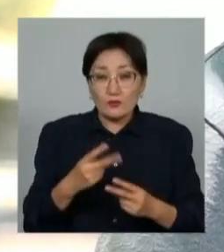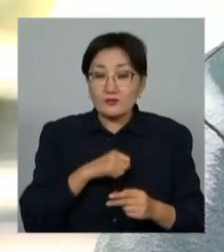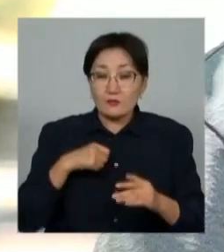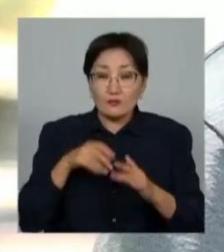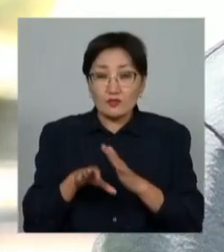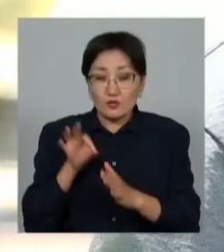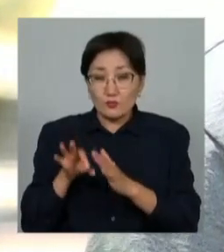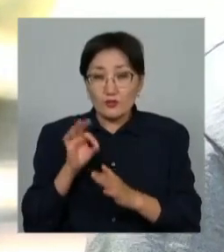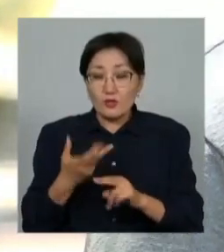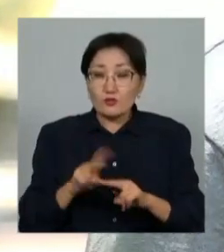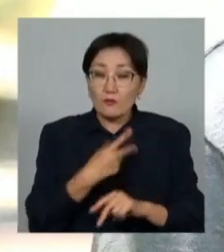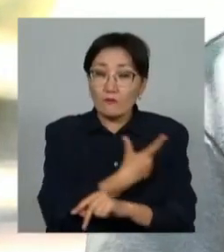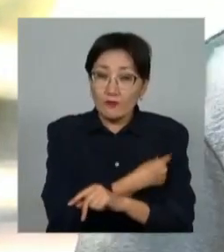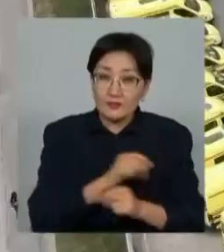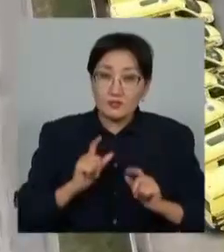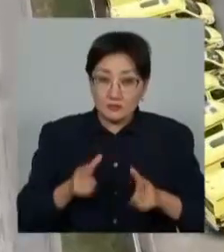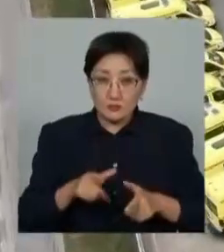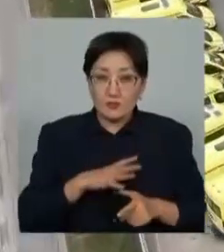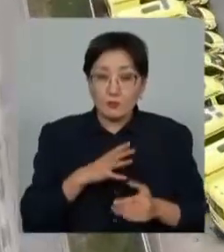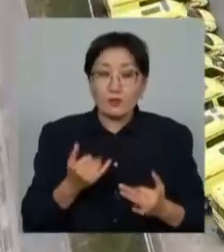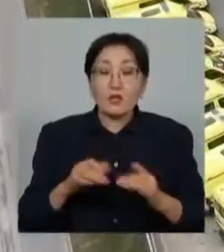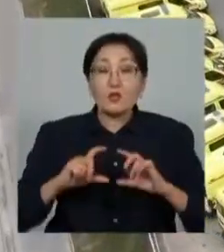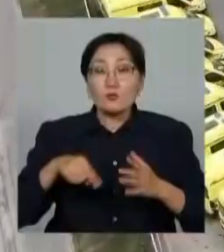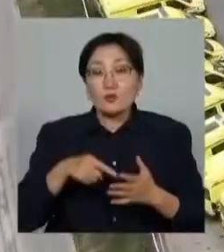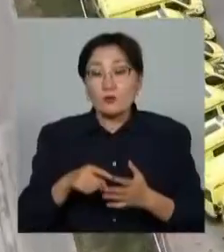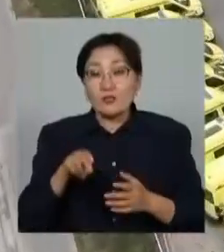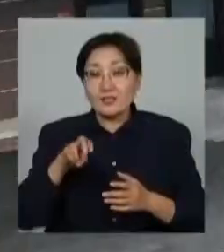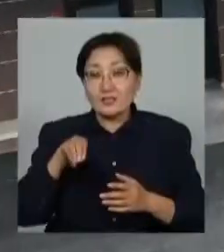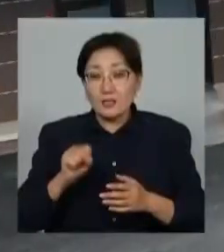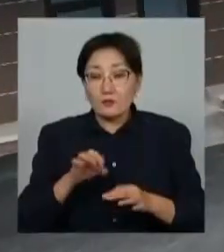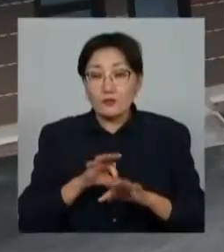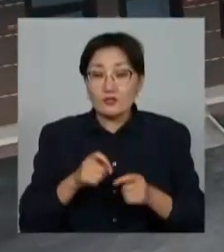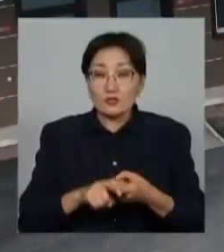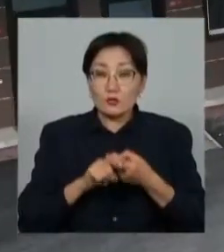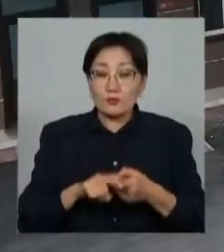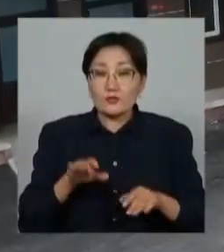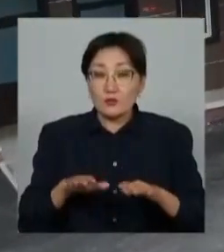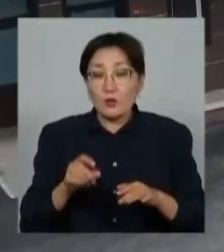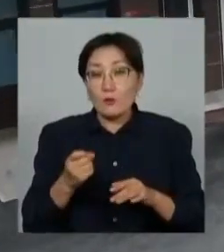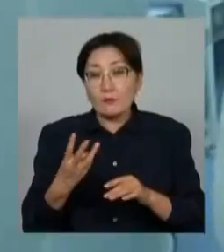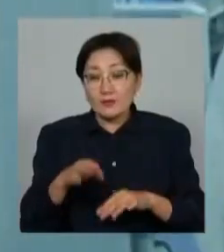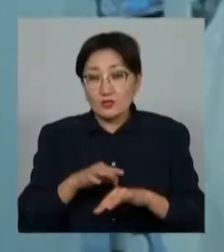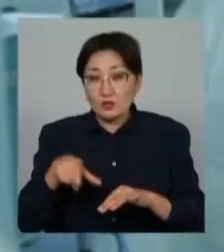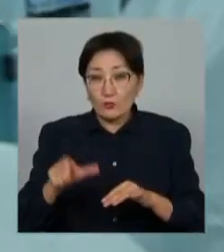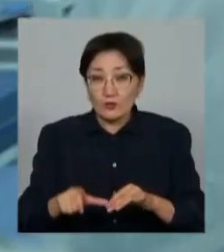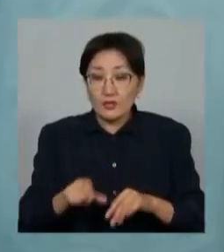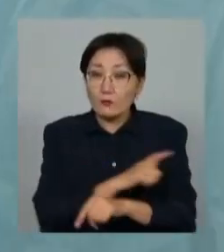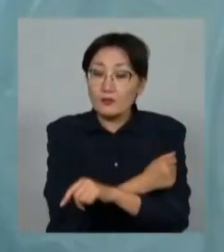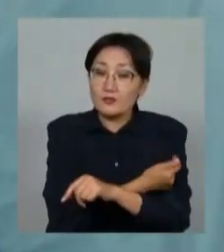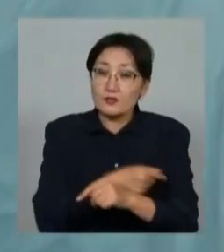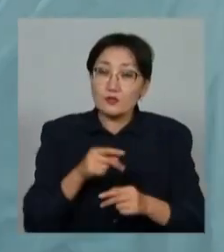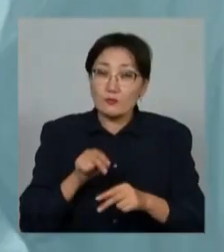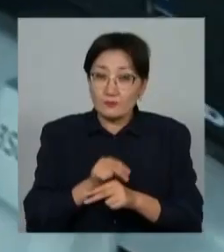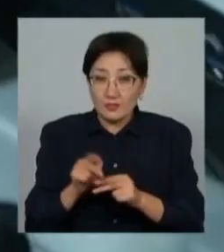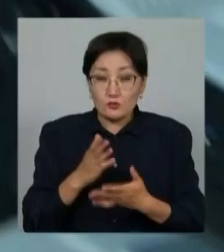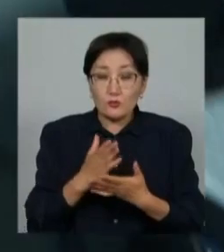таңдап сол вакцинаны салдыруға шештім. Қазір шаһарда дельта штамын жұқтырды деген күдікпен бірнеше науқас модульдік ауруханада ем